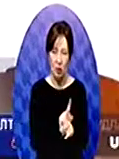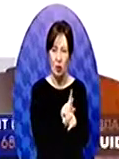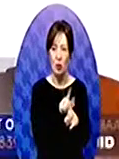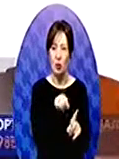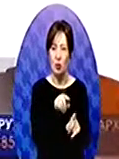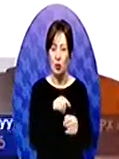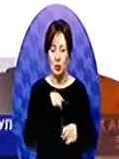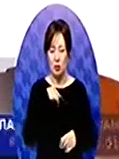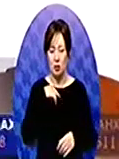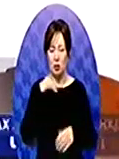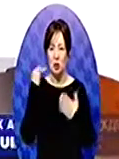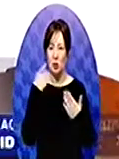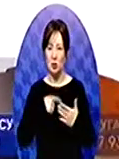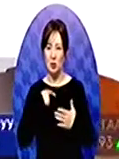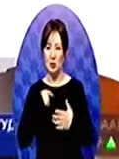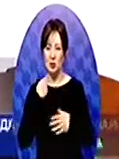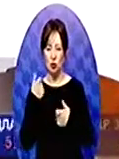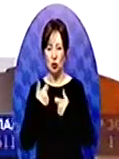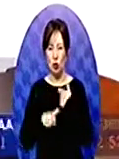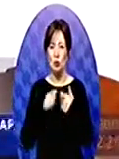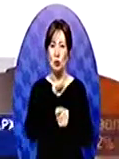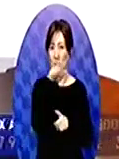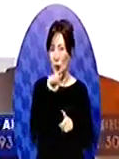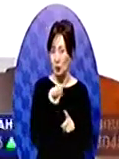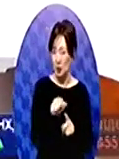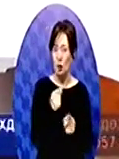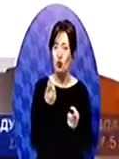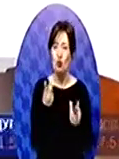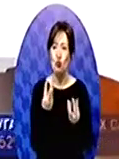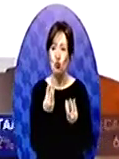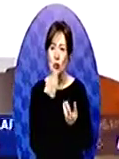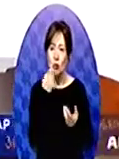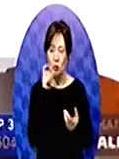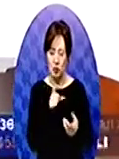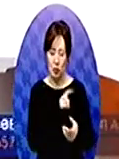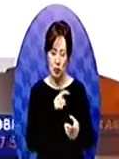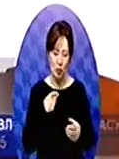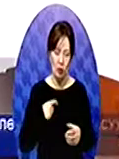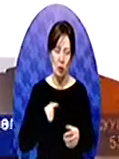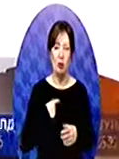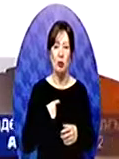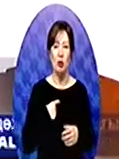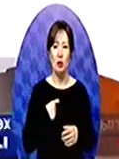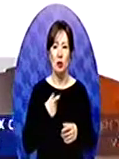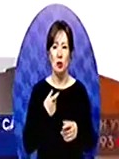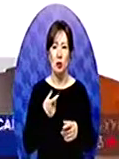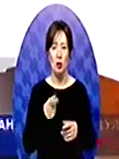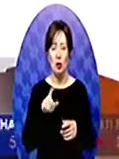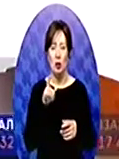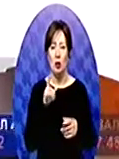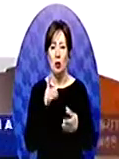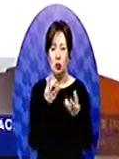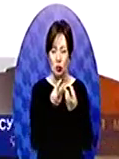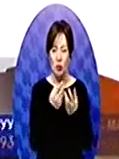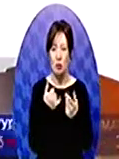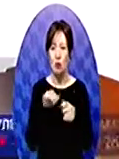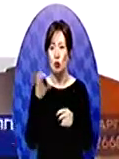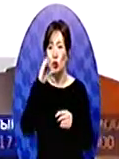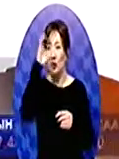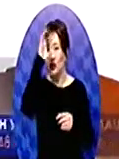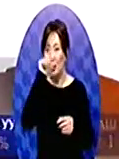бас тохиомжгүй асуудал гэдэг. Тийм учраас ядахна цөөн хүүний болж өгөөл одоо 3-1-ийг авар болох юм бол ядахна ерөнхий